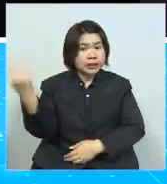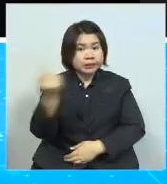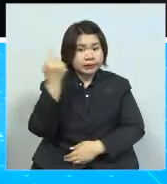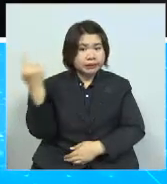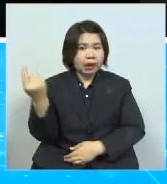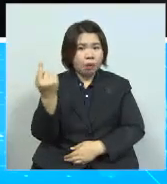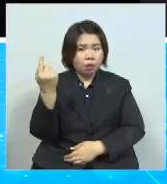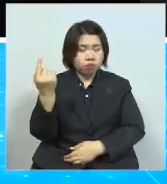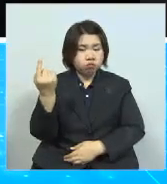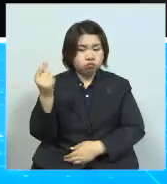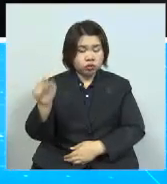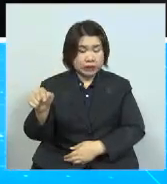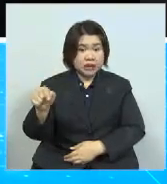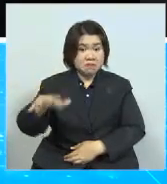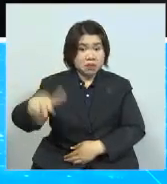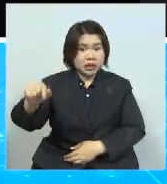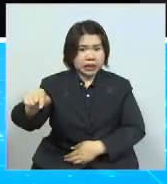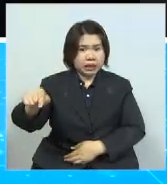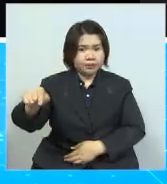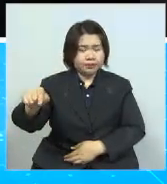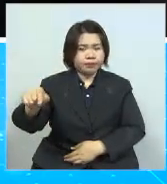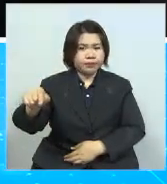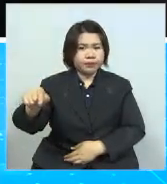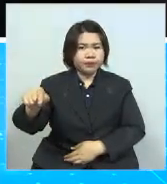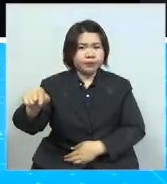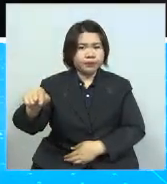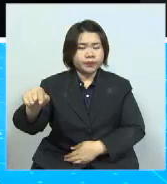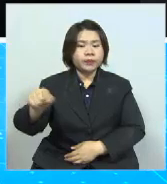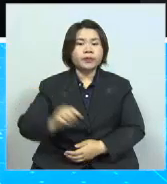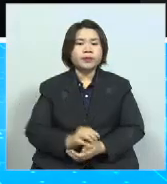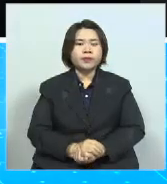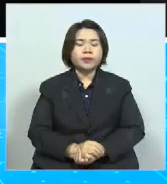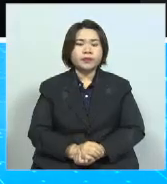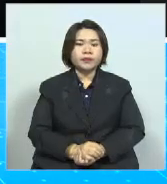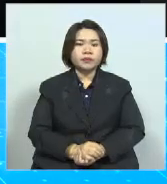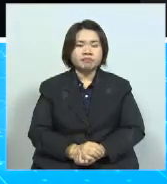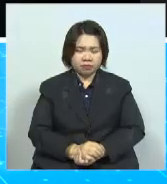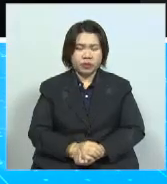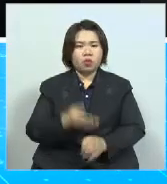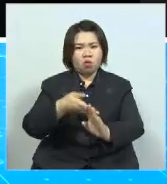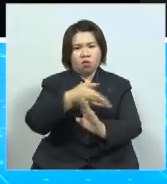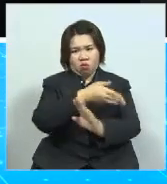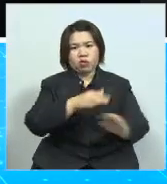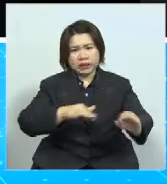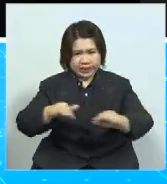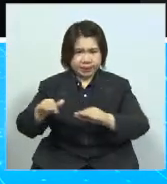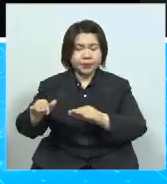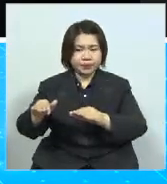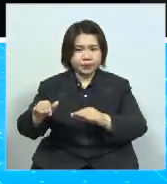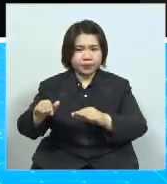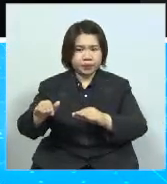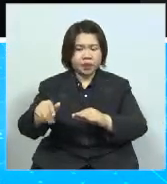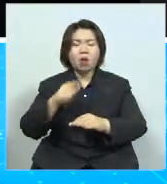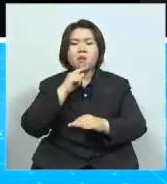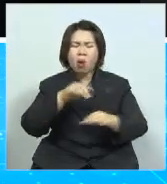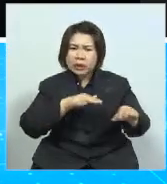รั่งเศสโดยมีสตราสบูร์กเป็นหนึ่งในเป้าหมายนะฮะก็คงต้องเตรียมตัวพอควรนะฮะความหมาย